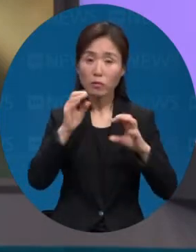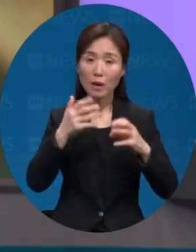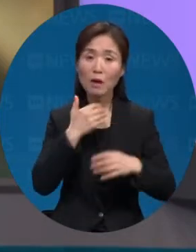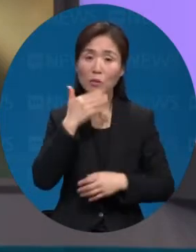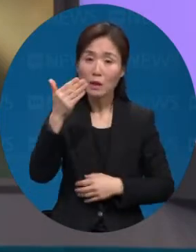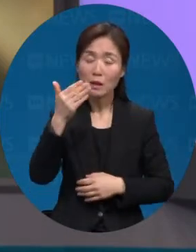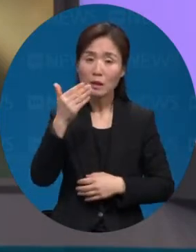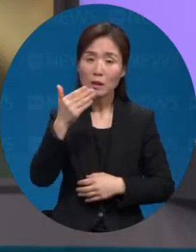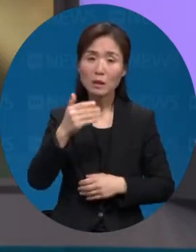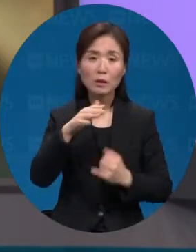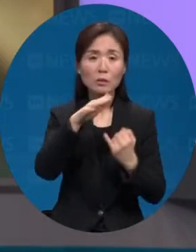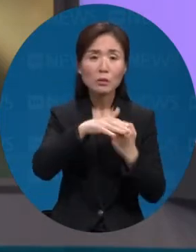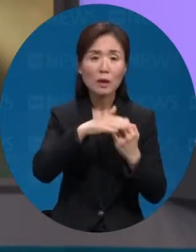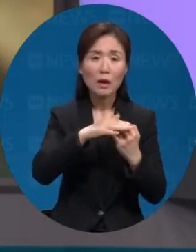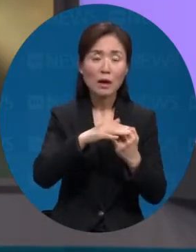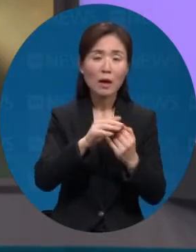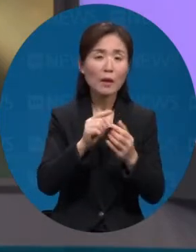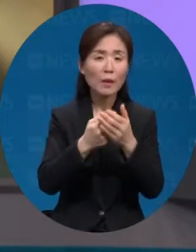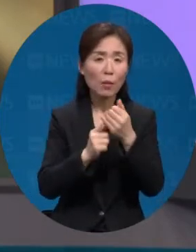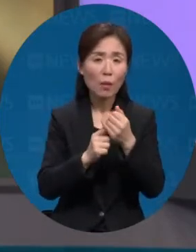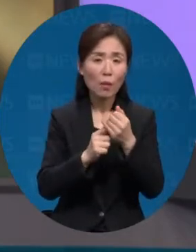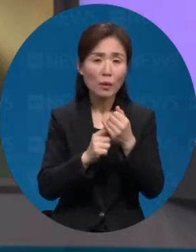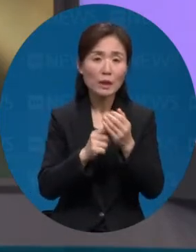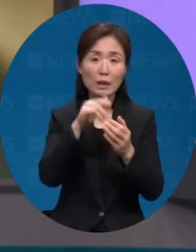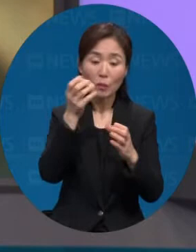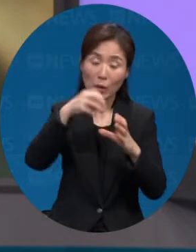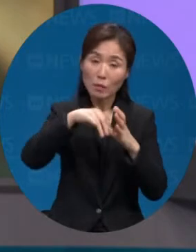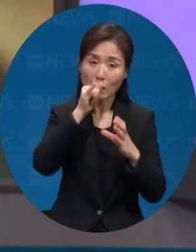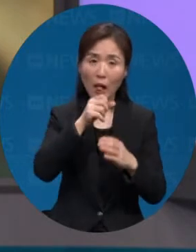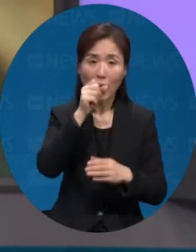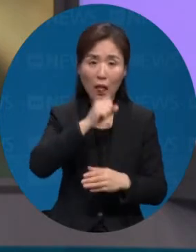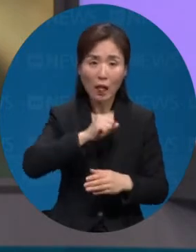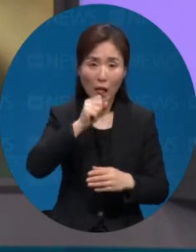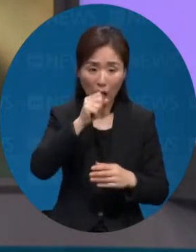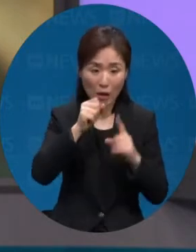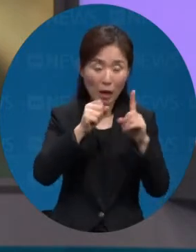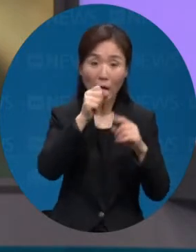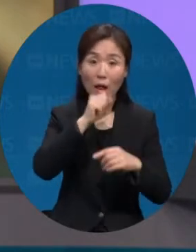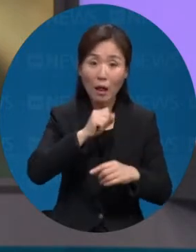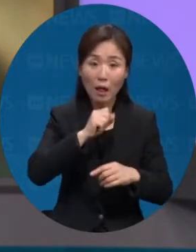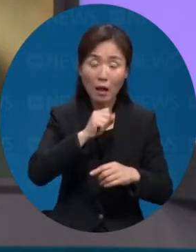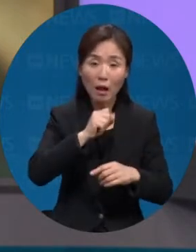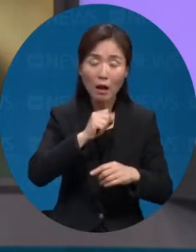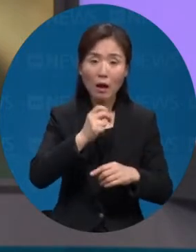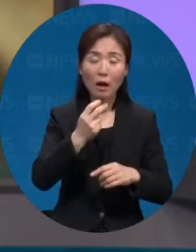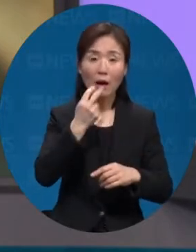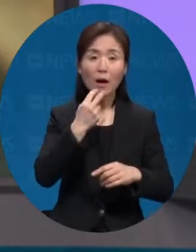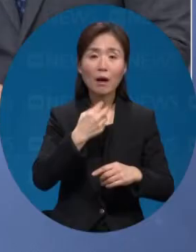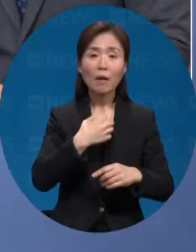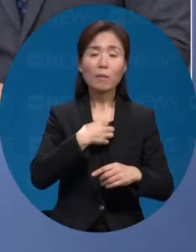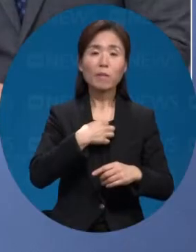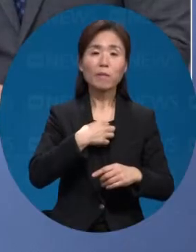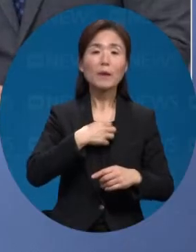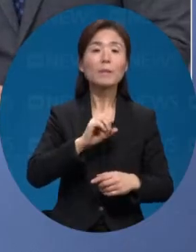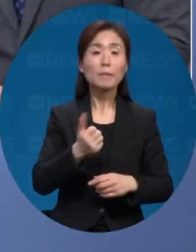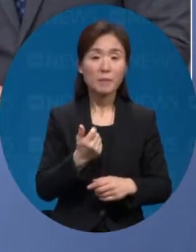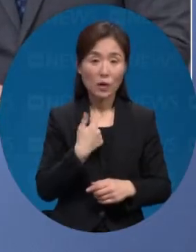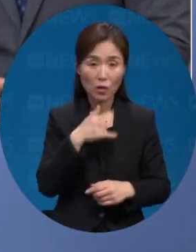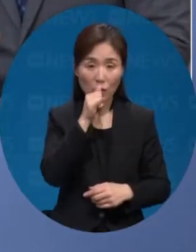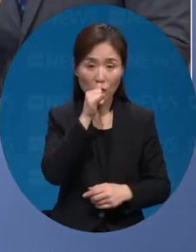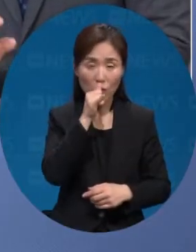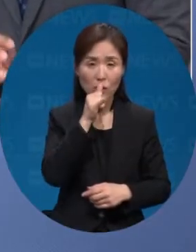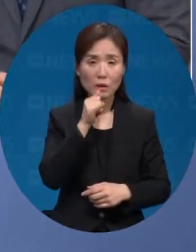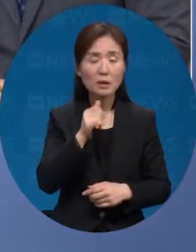아이스크림을 핥아 쓸 뿐인데 호흡곤란이 와서 사망한 보도 있었거든요 어 이렇게 땅콩 알레르기 치료법이 그동안 없었다가